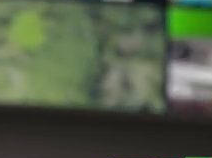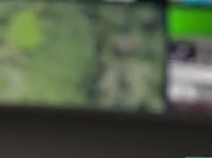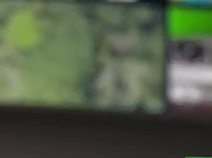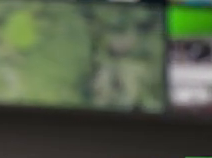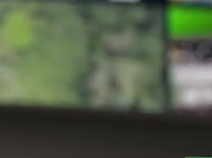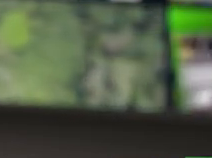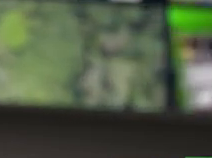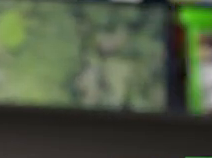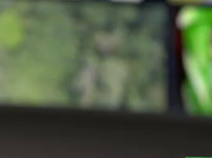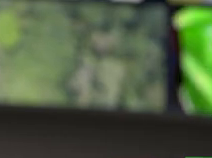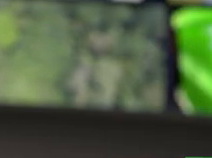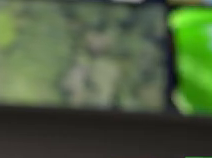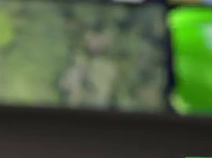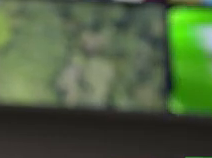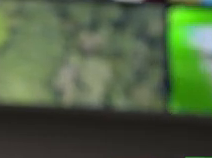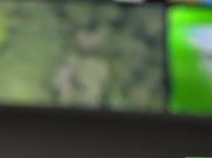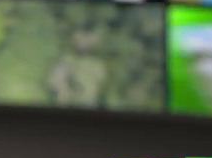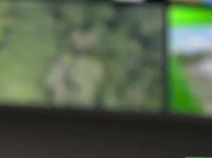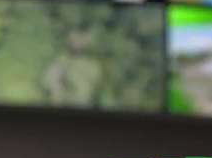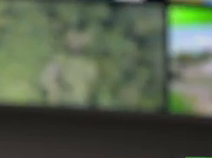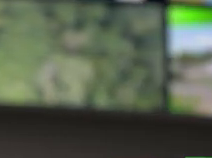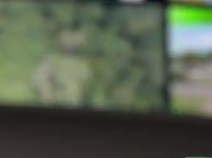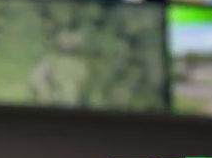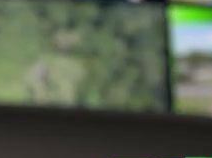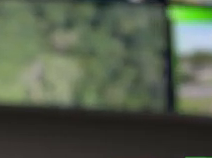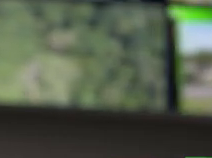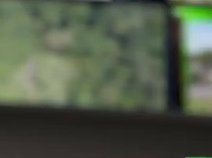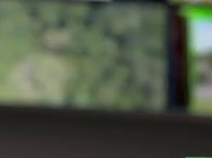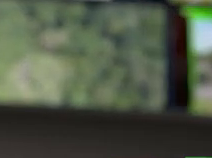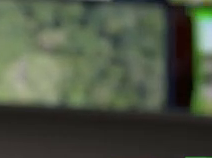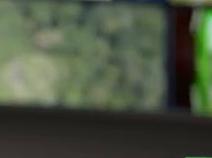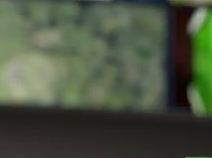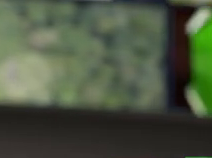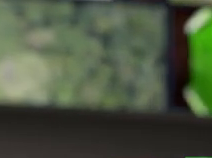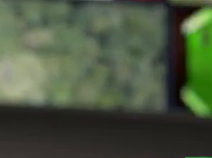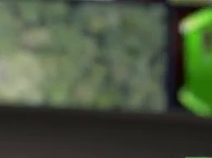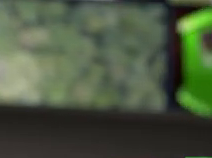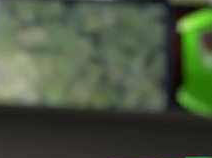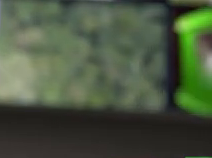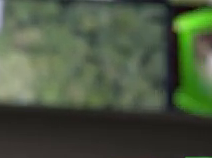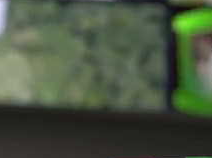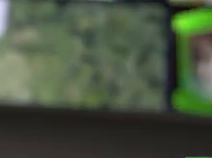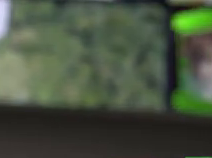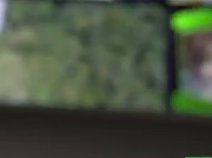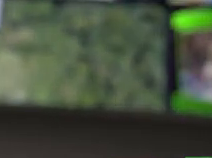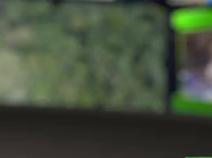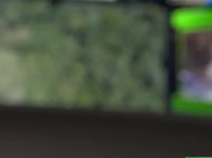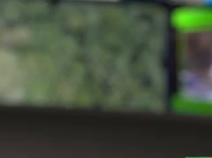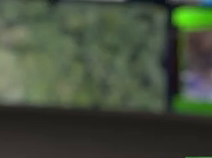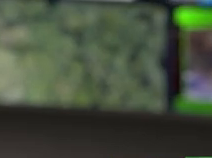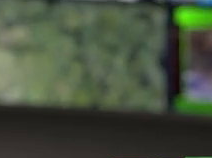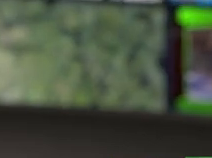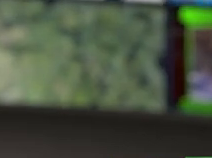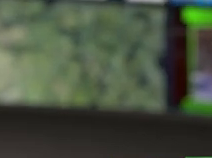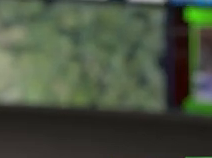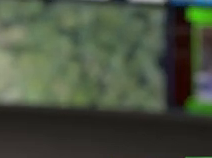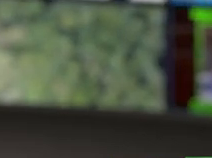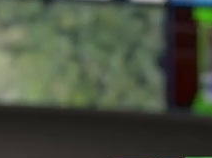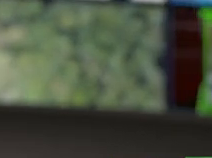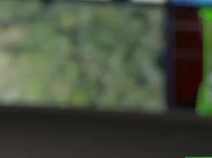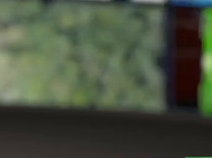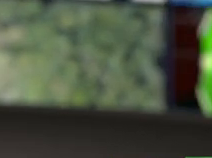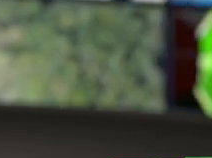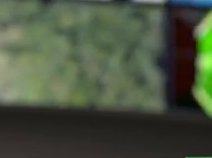Chandrika Persat Santokhi in betalingsbalanssteun van circa $750 miljoen, gespreid over 3 jaren.